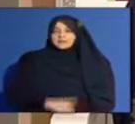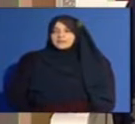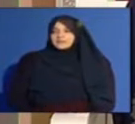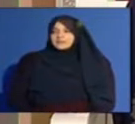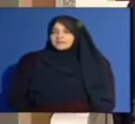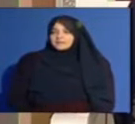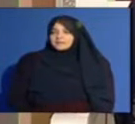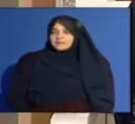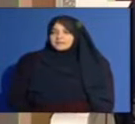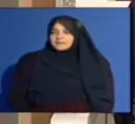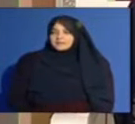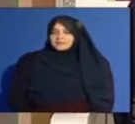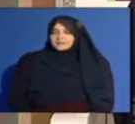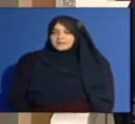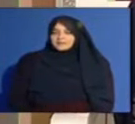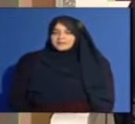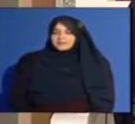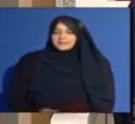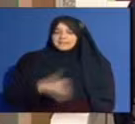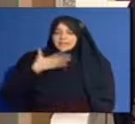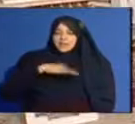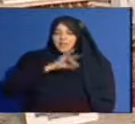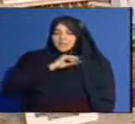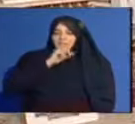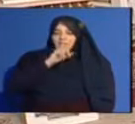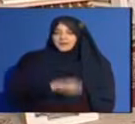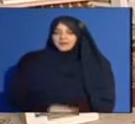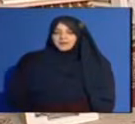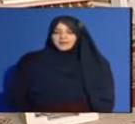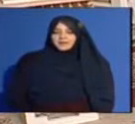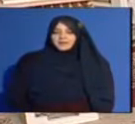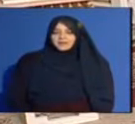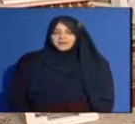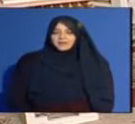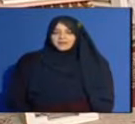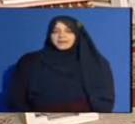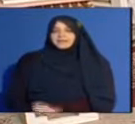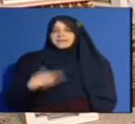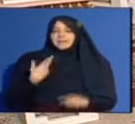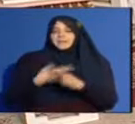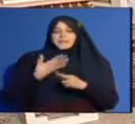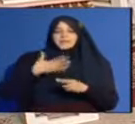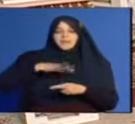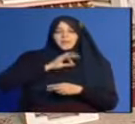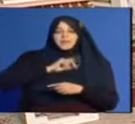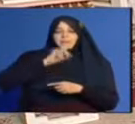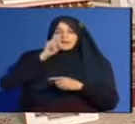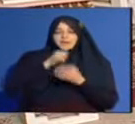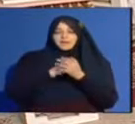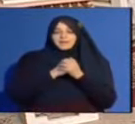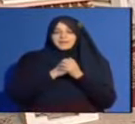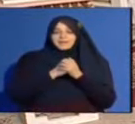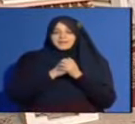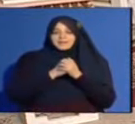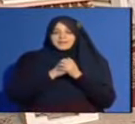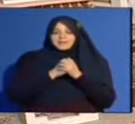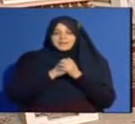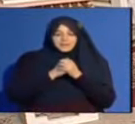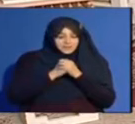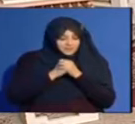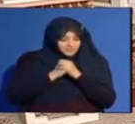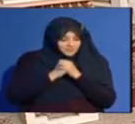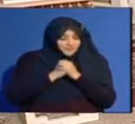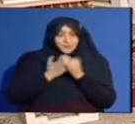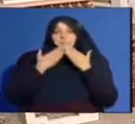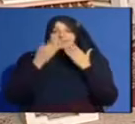البرنامج. سميرة من فرنسا، السلام عليكم أختي الكريمة. وعليكم السلام، اهلا بكم وسهلا. والله صحيتوا على هذه